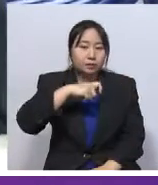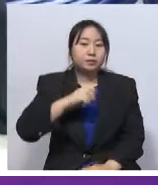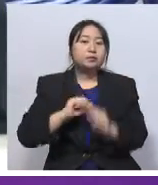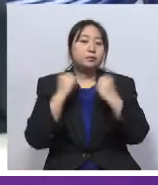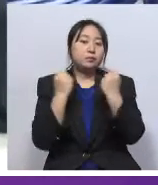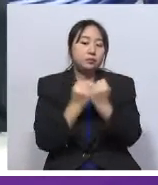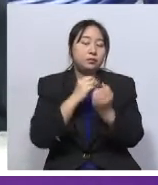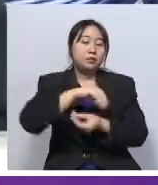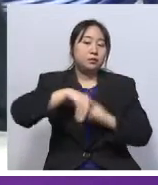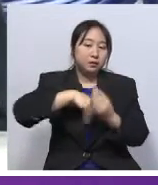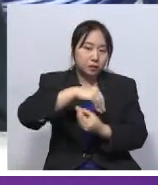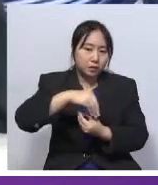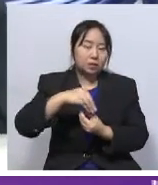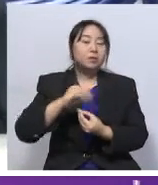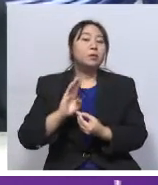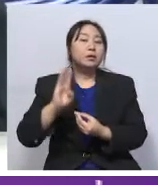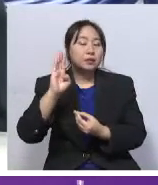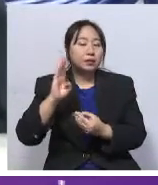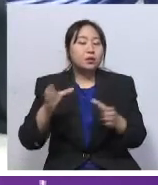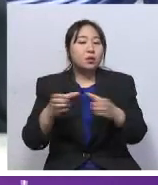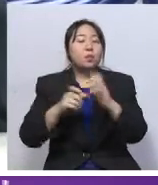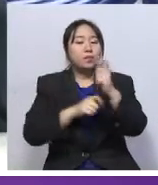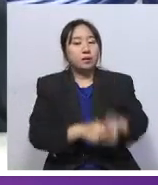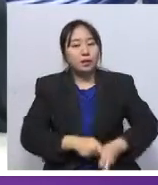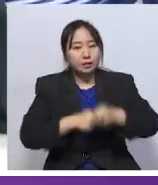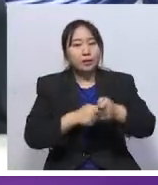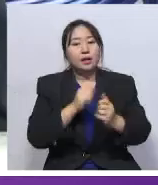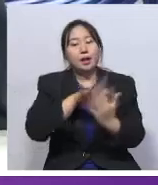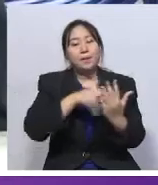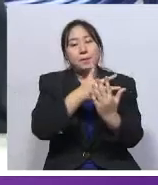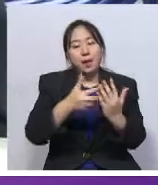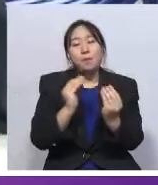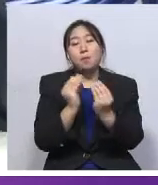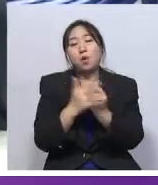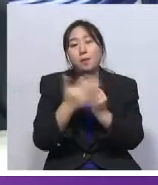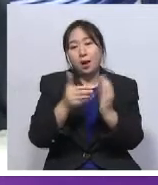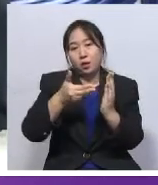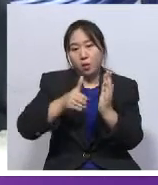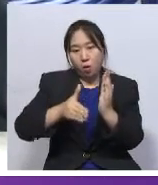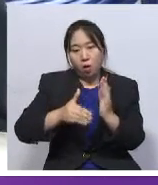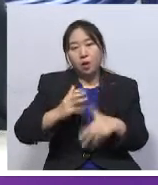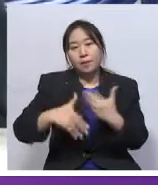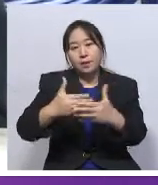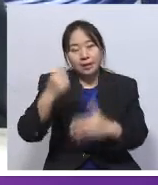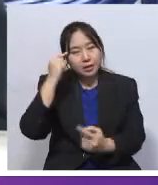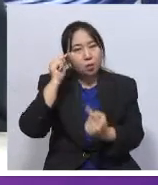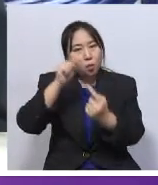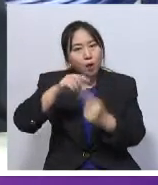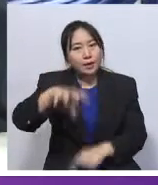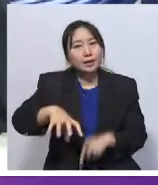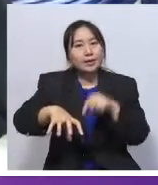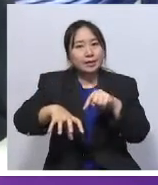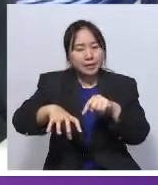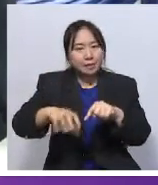สมาคมธุรกิจผู้ประกอบการและสภาเกษตรเพื่อขับเคลื่อนยุทธศาสตร์ผลไม้ภาคตะวันออกหวังให้พื้นที่แห่งนี้เป็นม